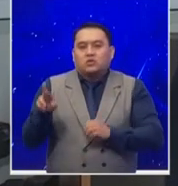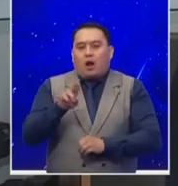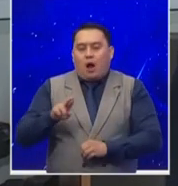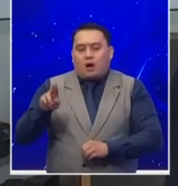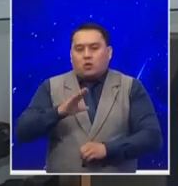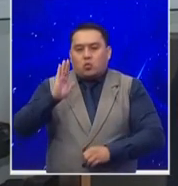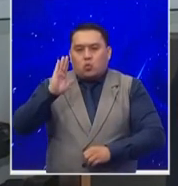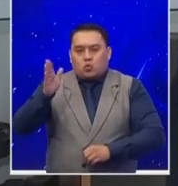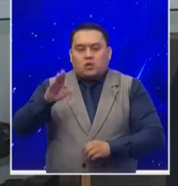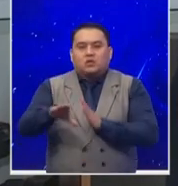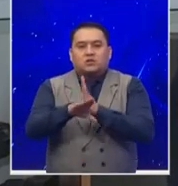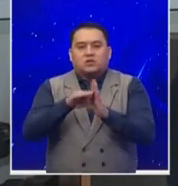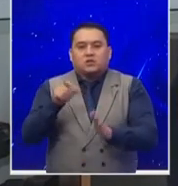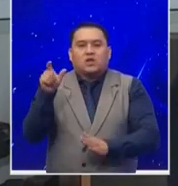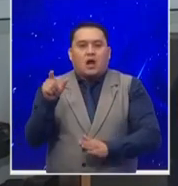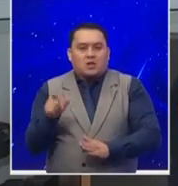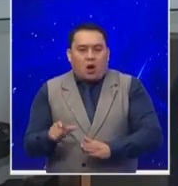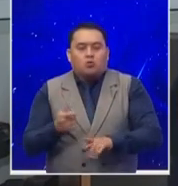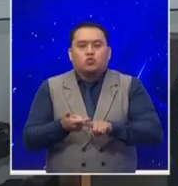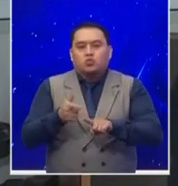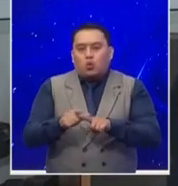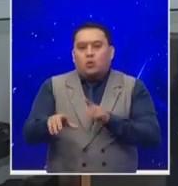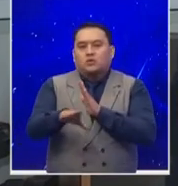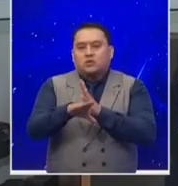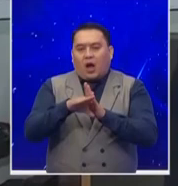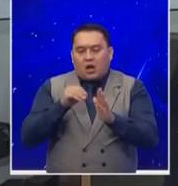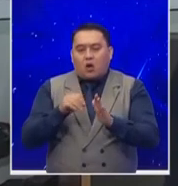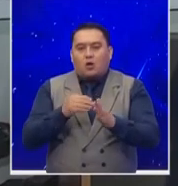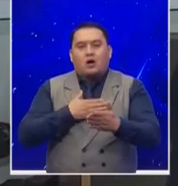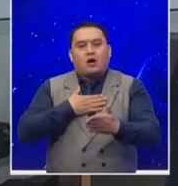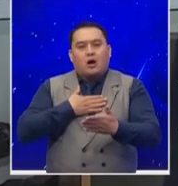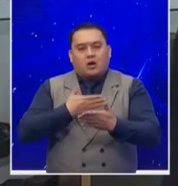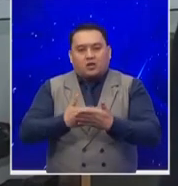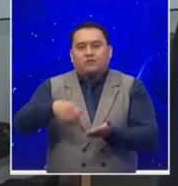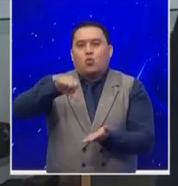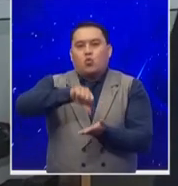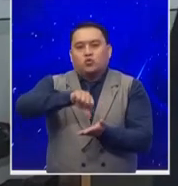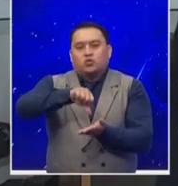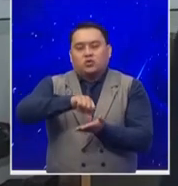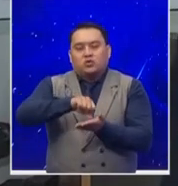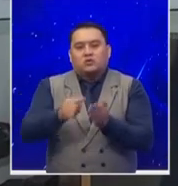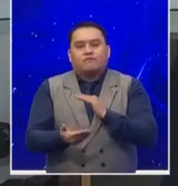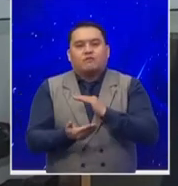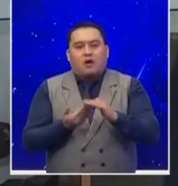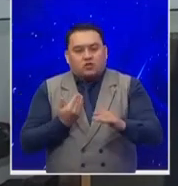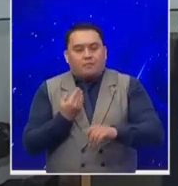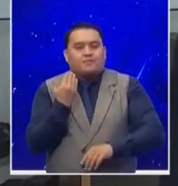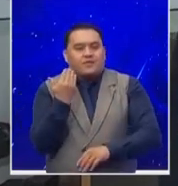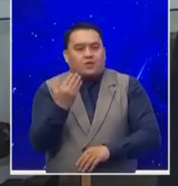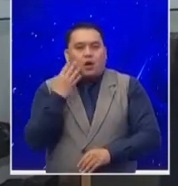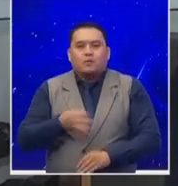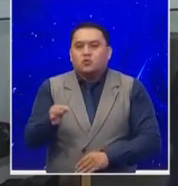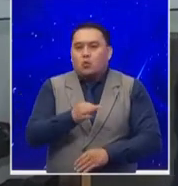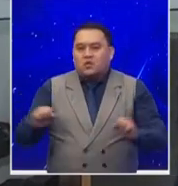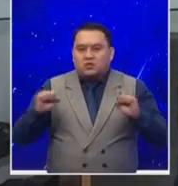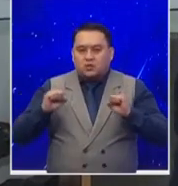өткен жатқан үлкен науқан ол сайлау, сол сайлауға келіп әрқайсыңыз таңдауларыңызды жасауға шақырамын. Алматы облысы